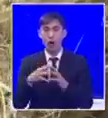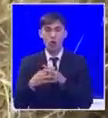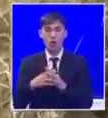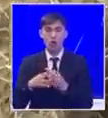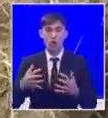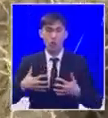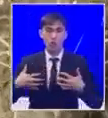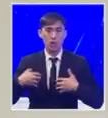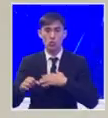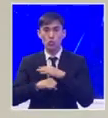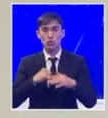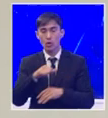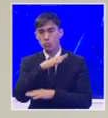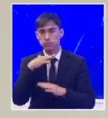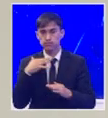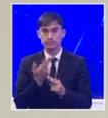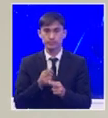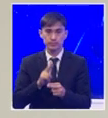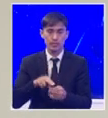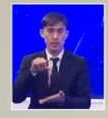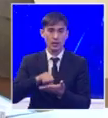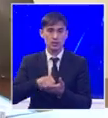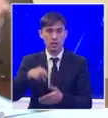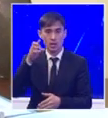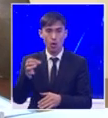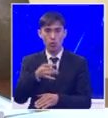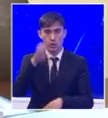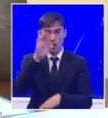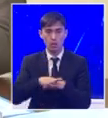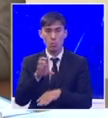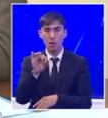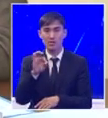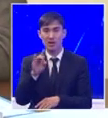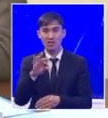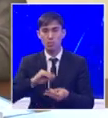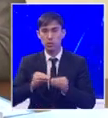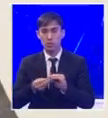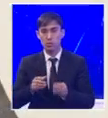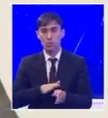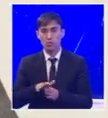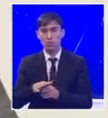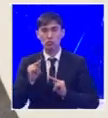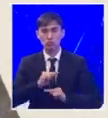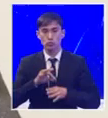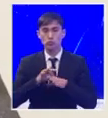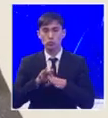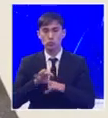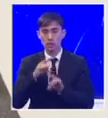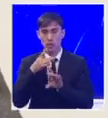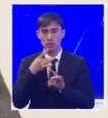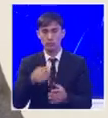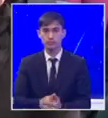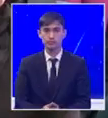көп жағдайда ұшты күйлі табылмайды. Кездесуге қатысқан аудан әкімі Есім Базарханов аталған проблемалар бойынша жұмыс жүргізілетіндігін